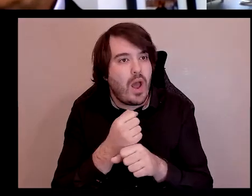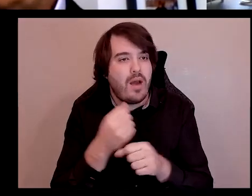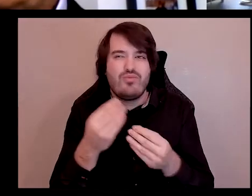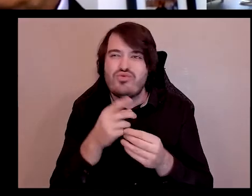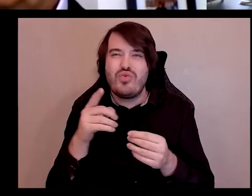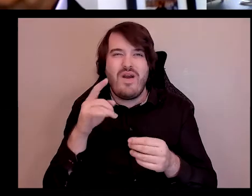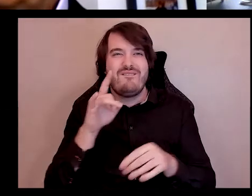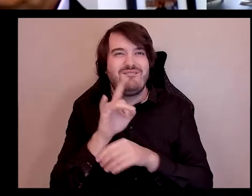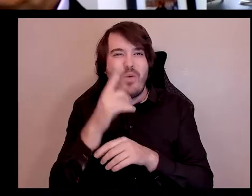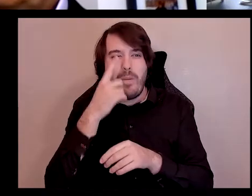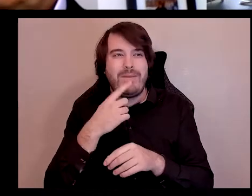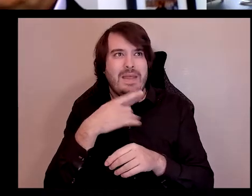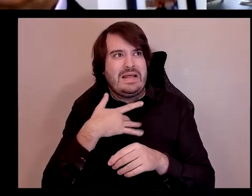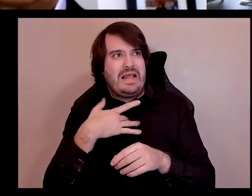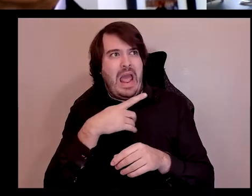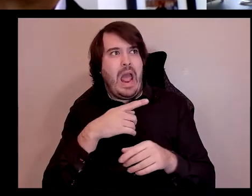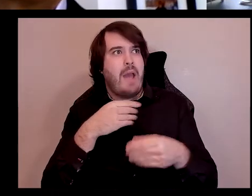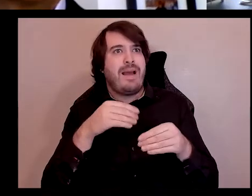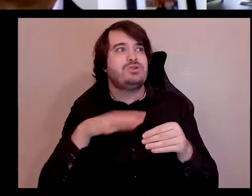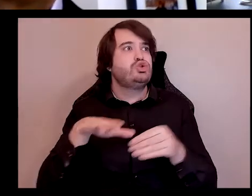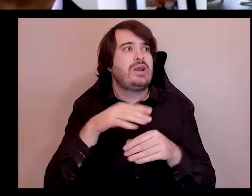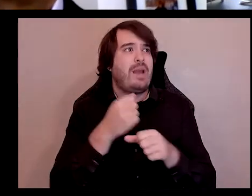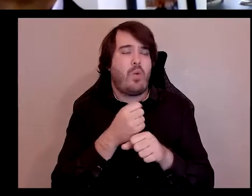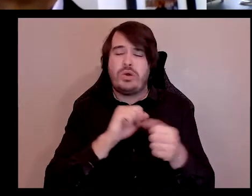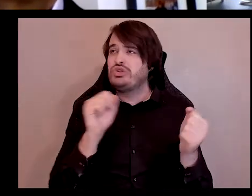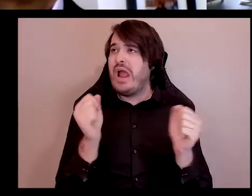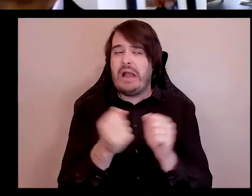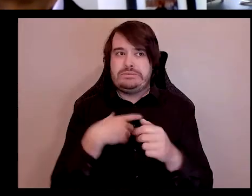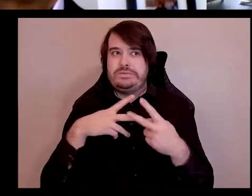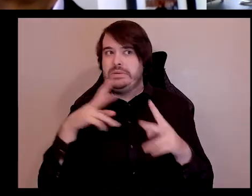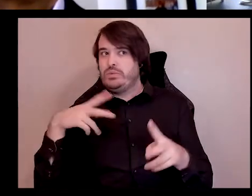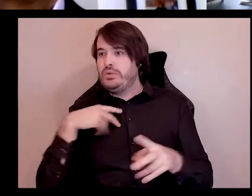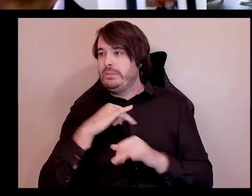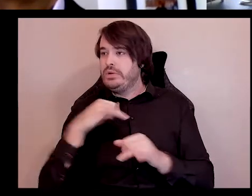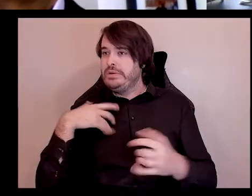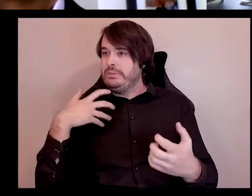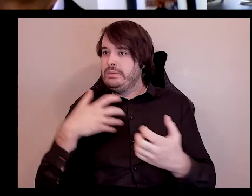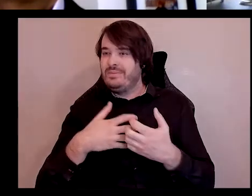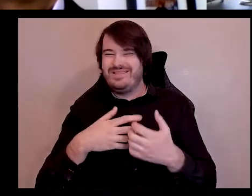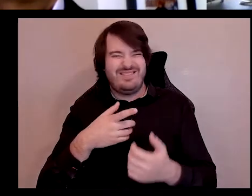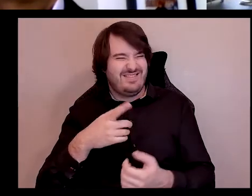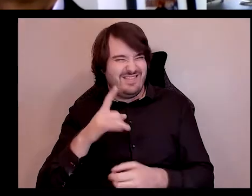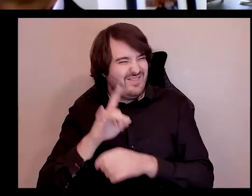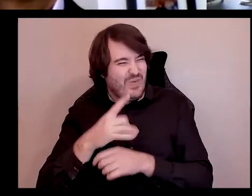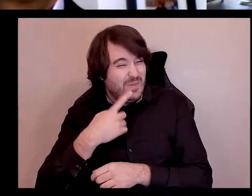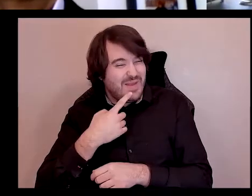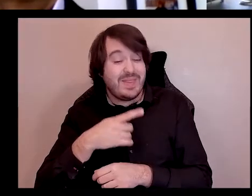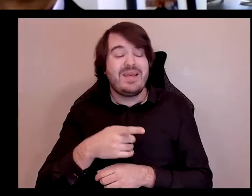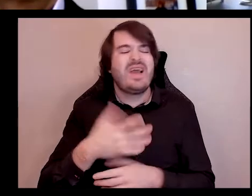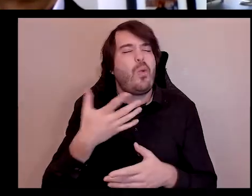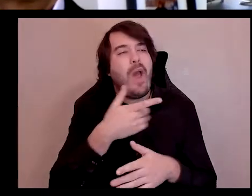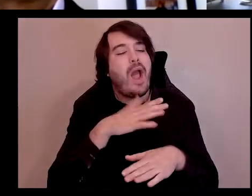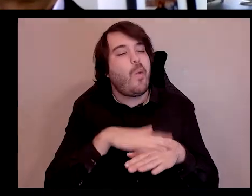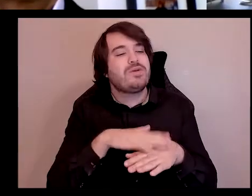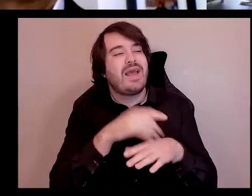d'employabilité depuis de nombreuses années. Et par rapport aux divers mythes, c'est que le marché de l'emploi a changé. Vous y avez